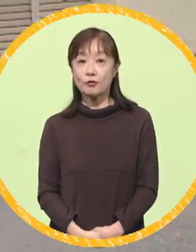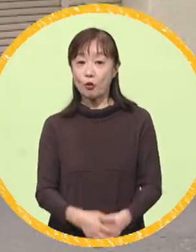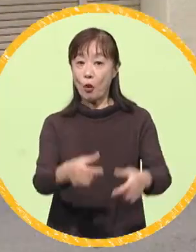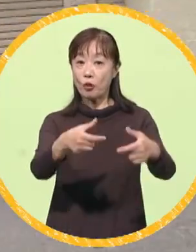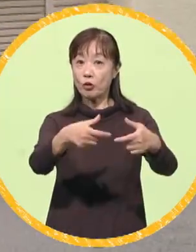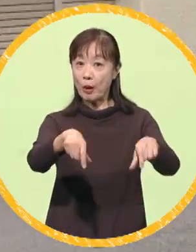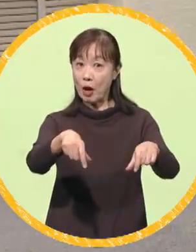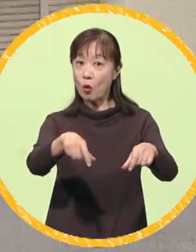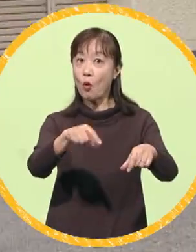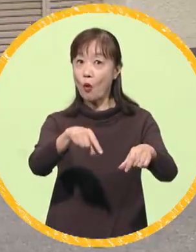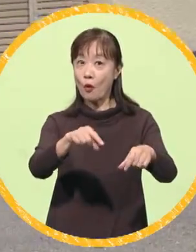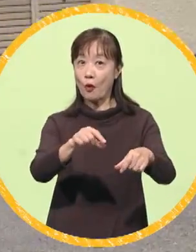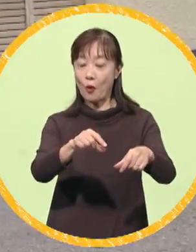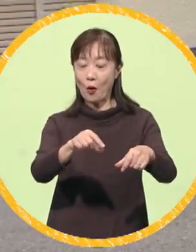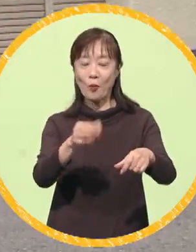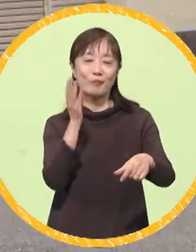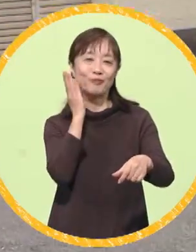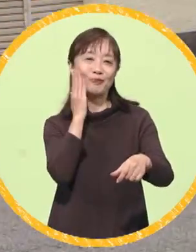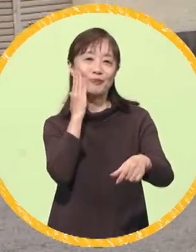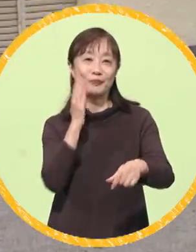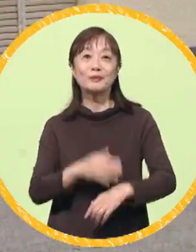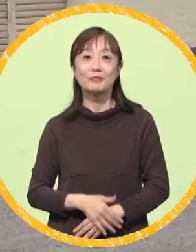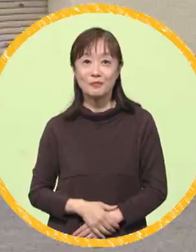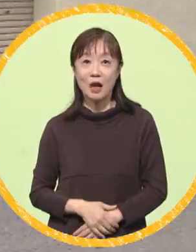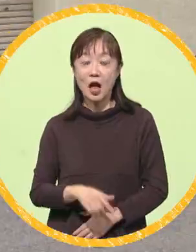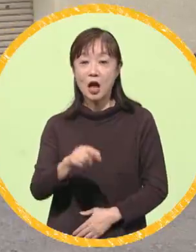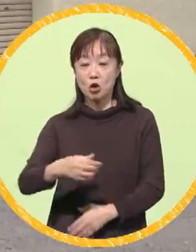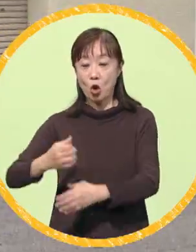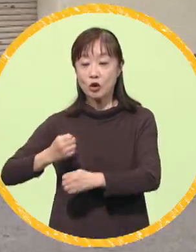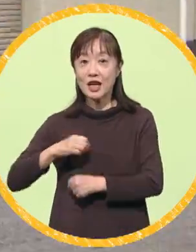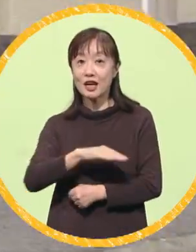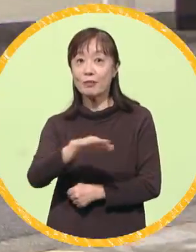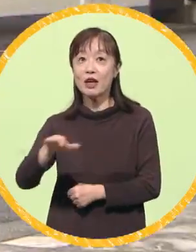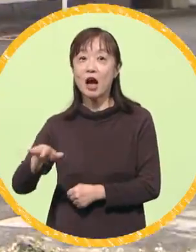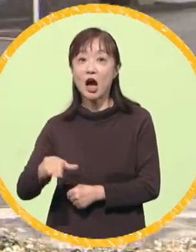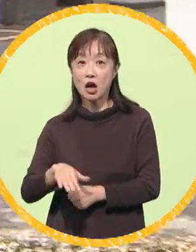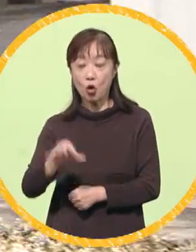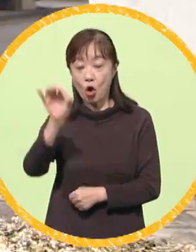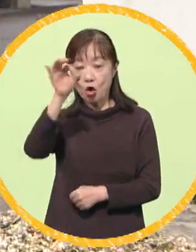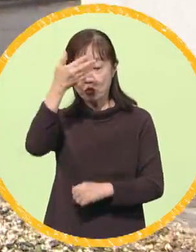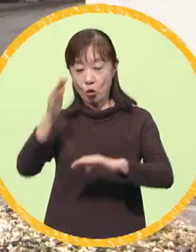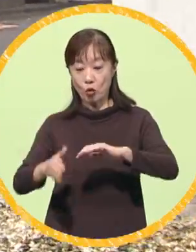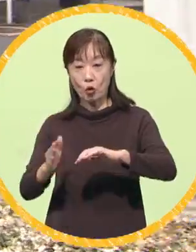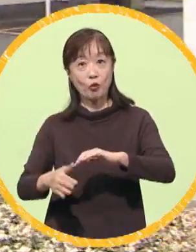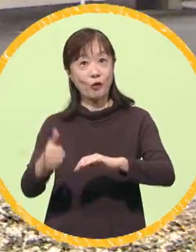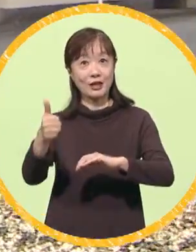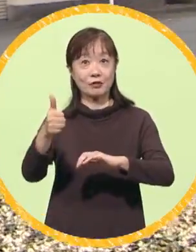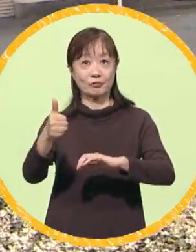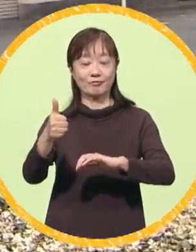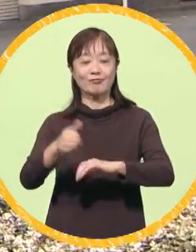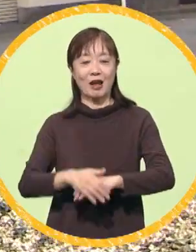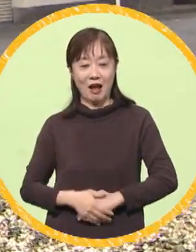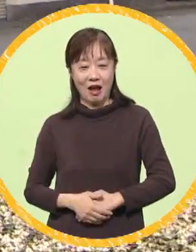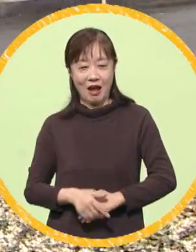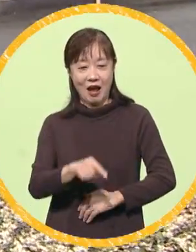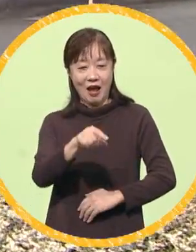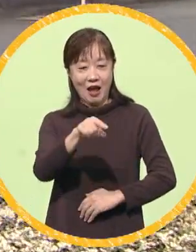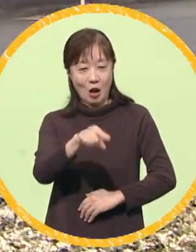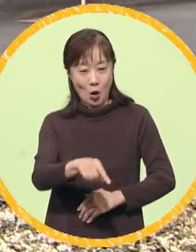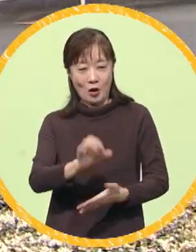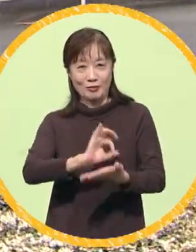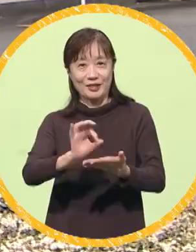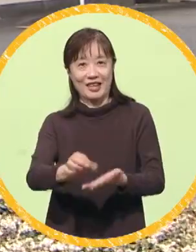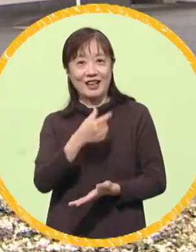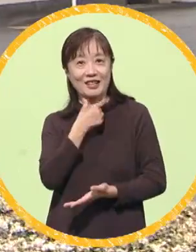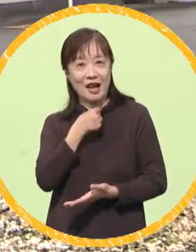この美味しい卵をいただきましたが、相模原のシェフがこの美味しい卵をほっとくわけがないということで、